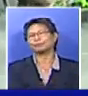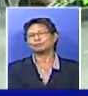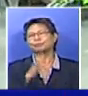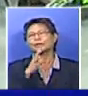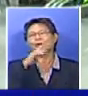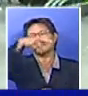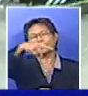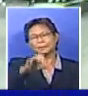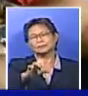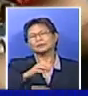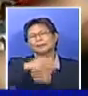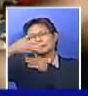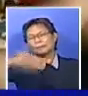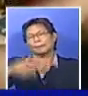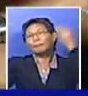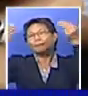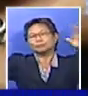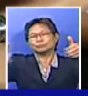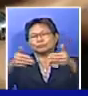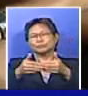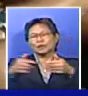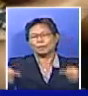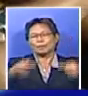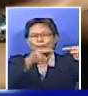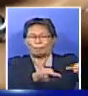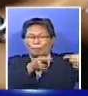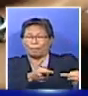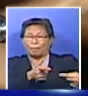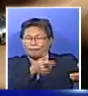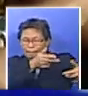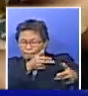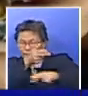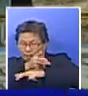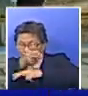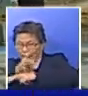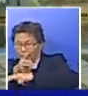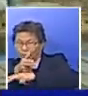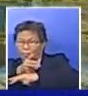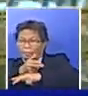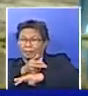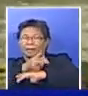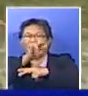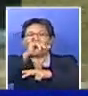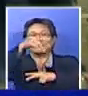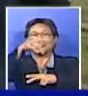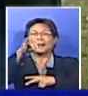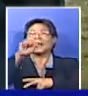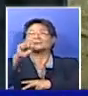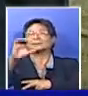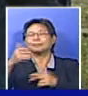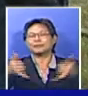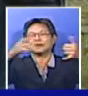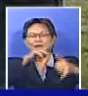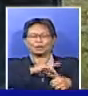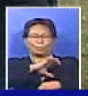Beliau bercakap pada sidang media selepas majlis penutupan pertandingan menembak International Practical Shooting Confederation IPSC Piala Ketua Polis